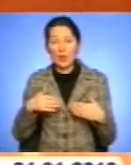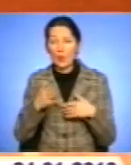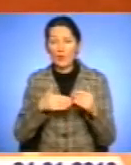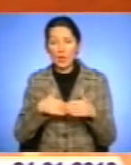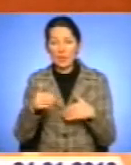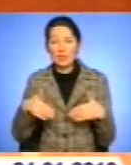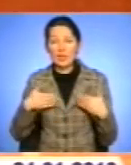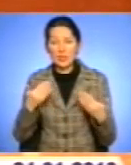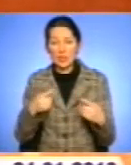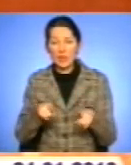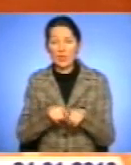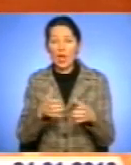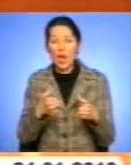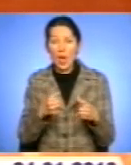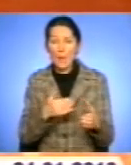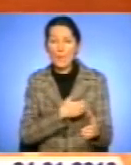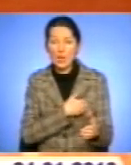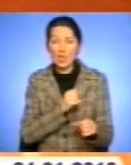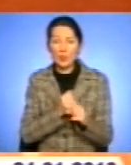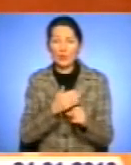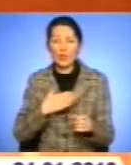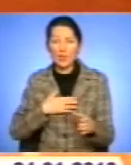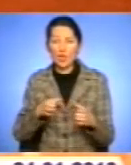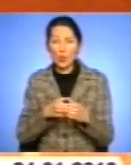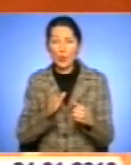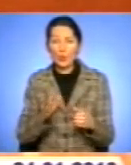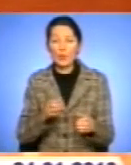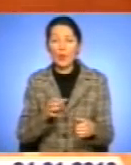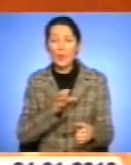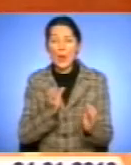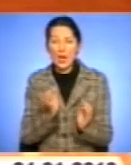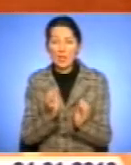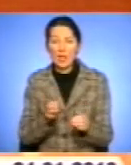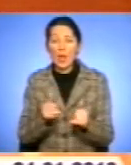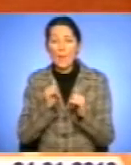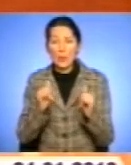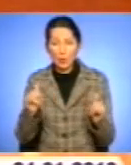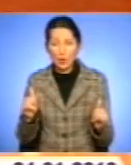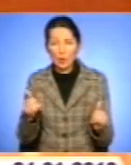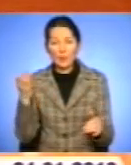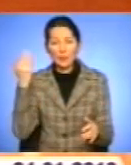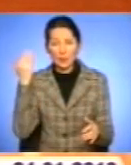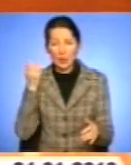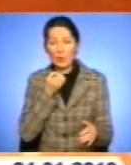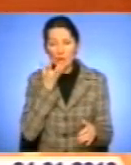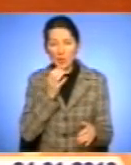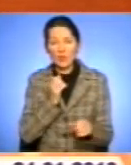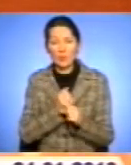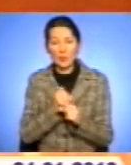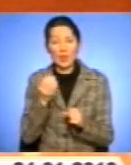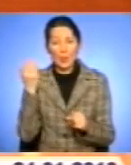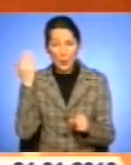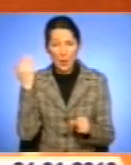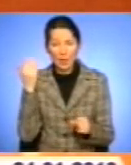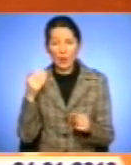критерії відповідальності кожного займаної посаді буде винятково наявність конкретних результатів праці,